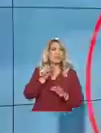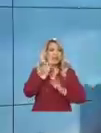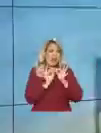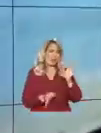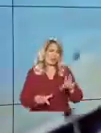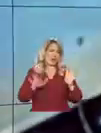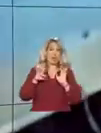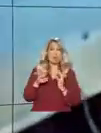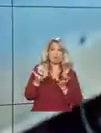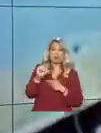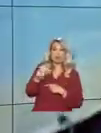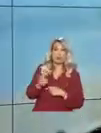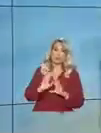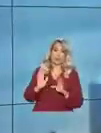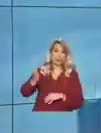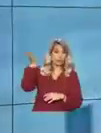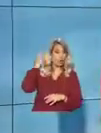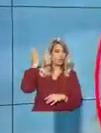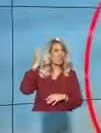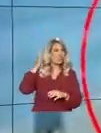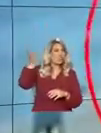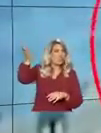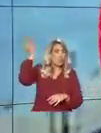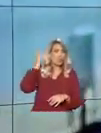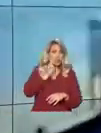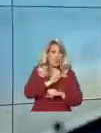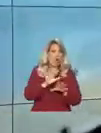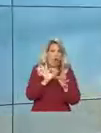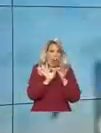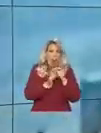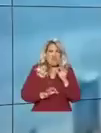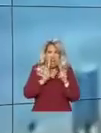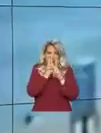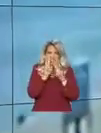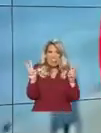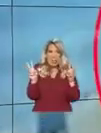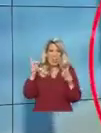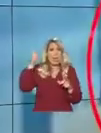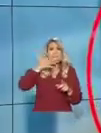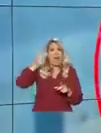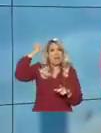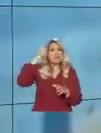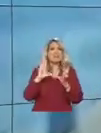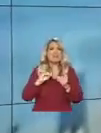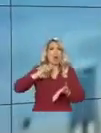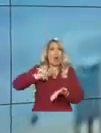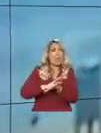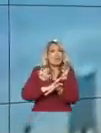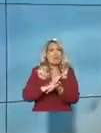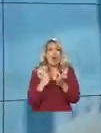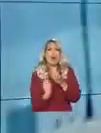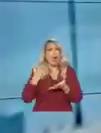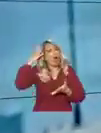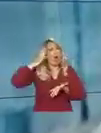Τα ρεπορτάζ της εποχής ήταν πάρα πολύ αναλυτικά. Στην ουσία, χτύπησε το κορίτσι και του πολτοποίησε το κεφάλι.